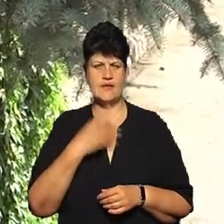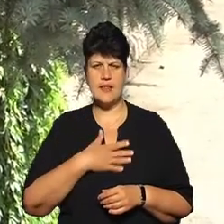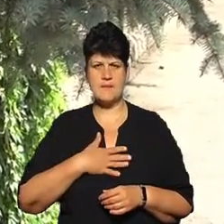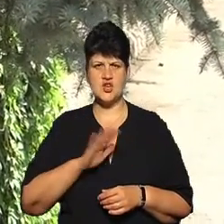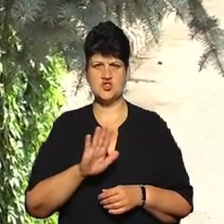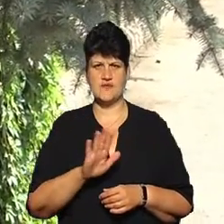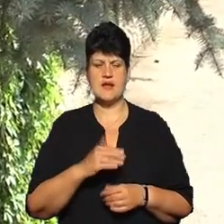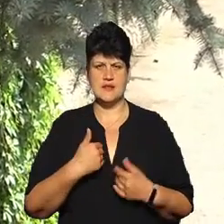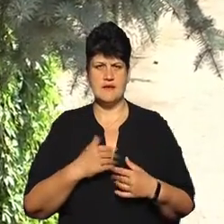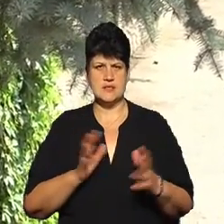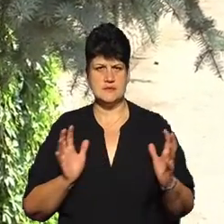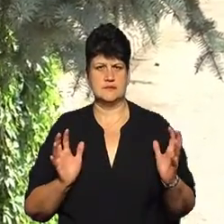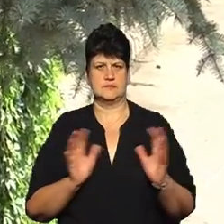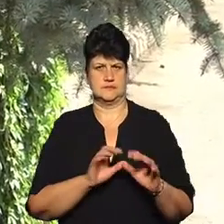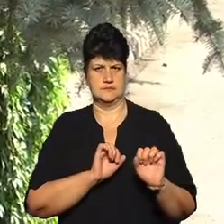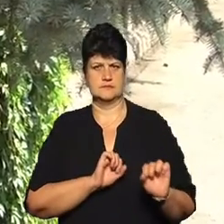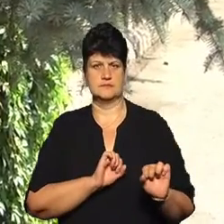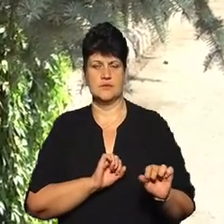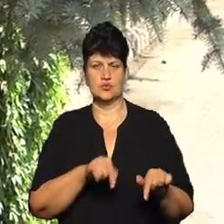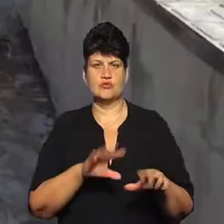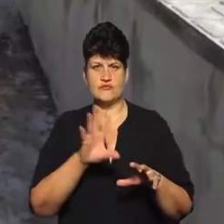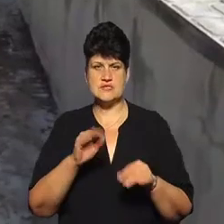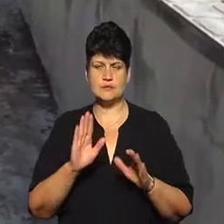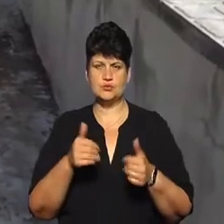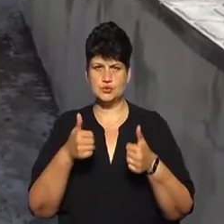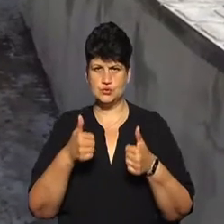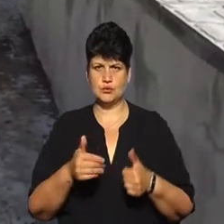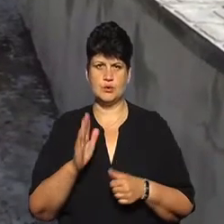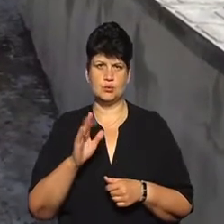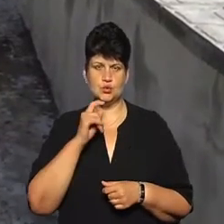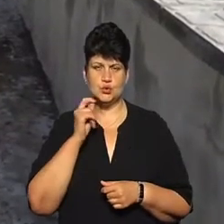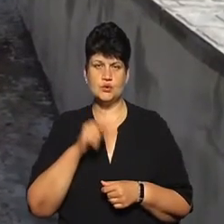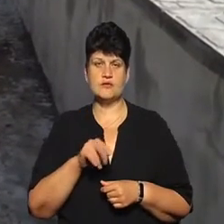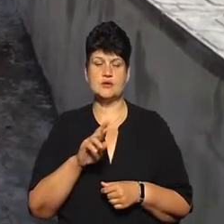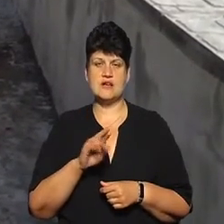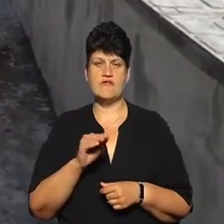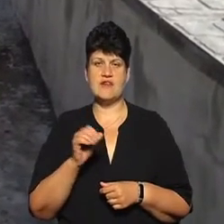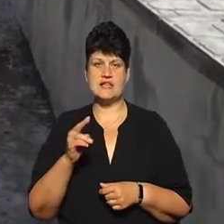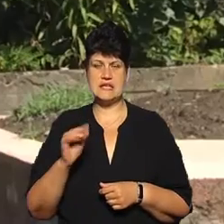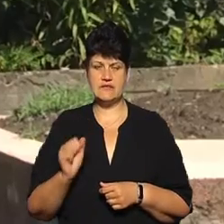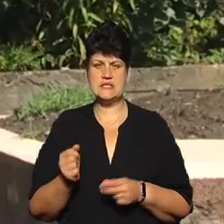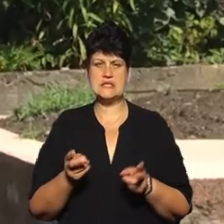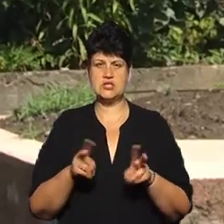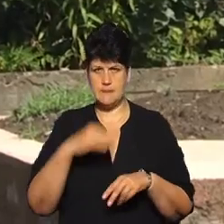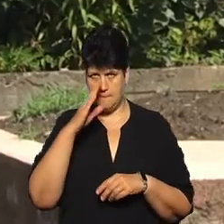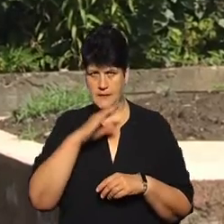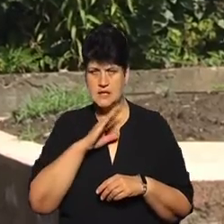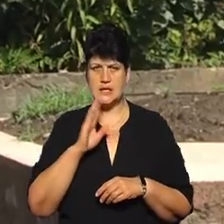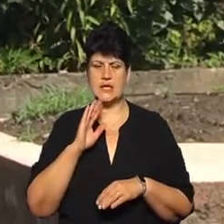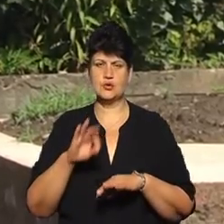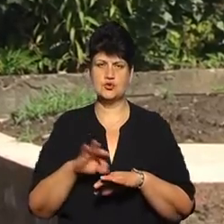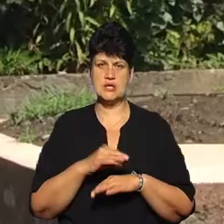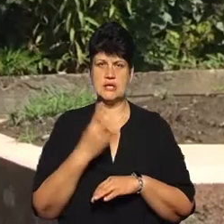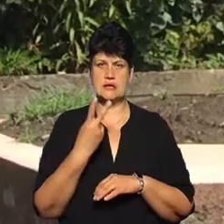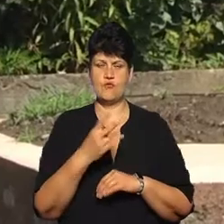прикрию. Тут все буде добре, буде Україна. У Ярослава Федьківа залишилися батьки, дружина і двоє дітей, розповіла